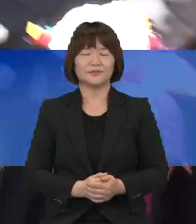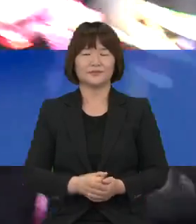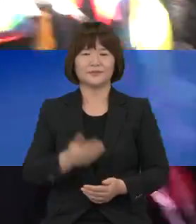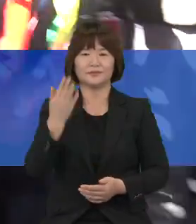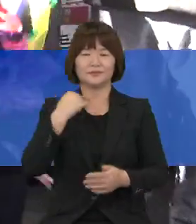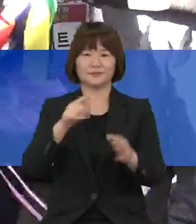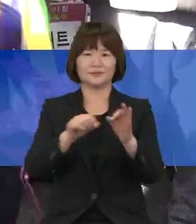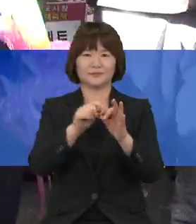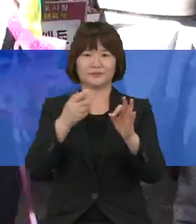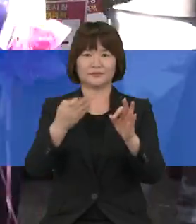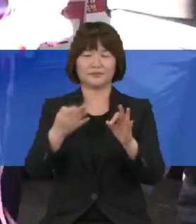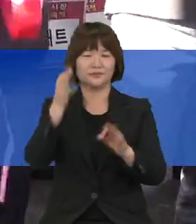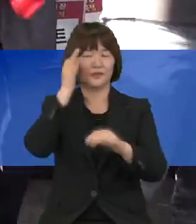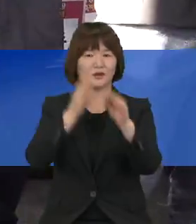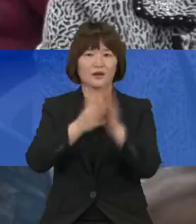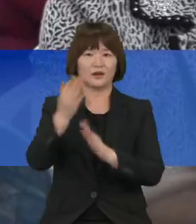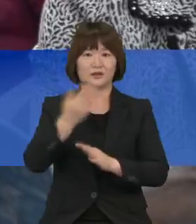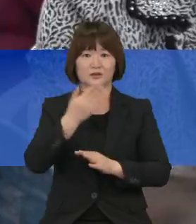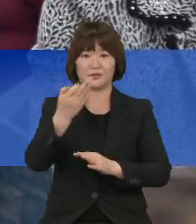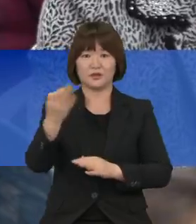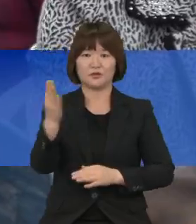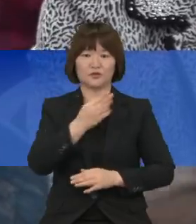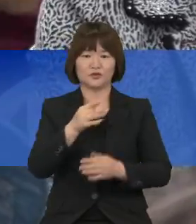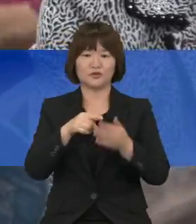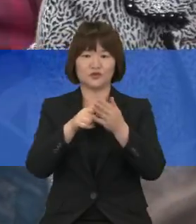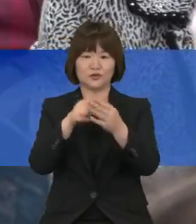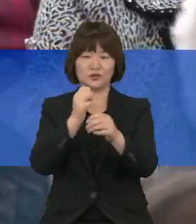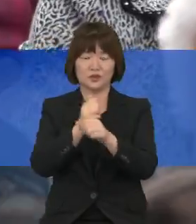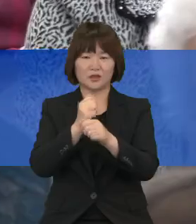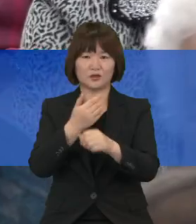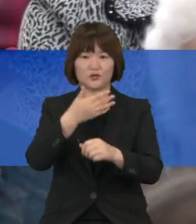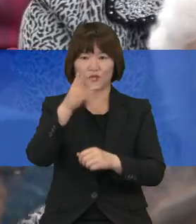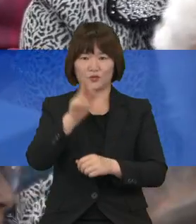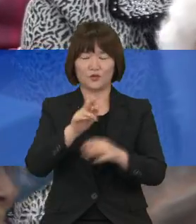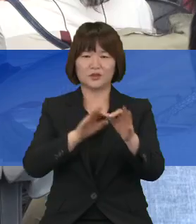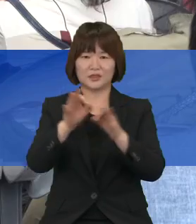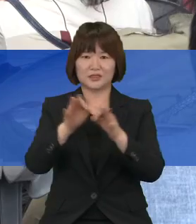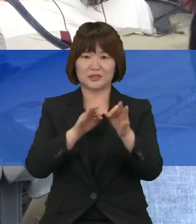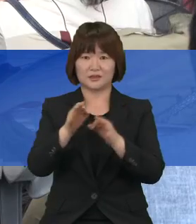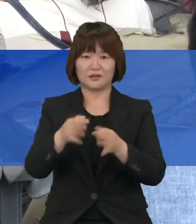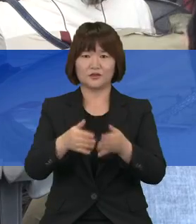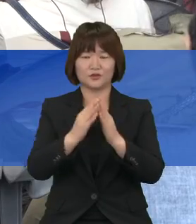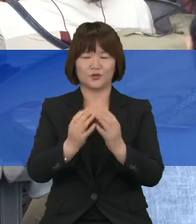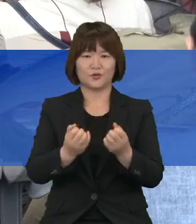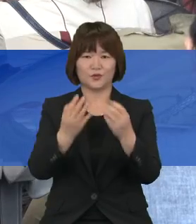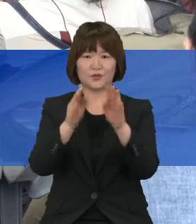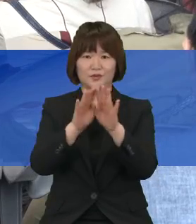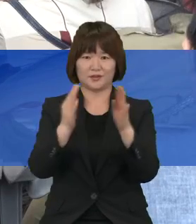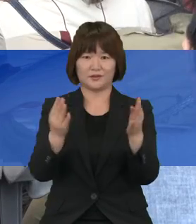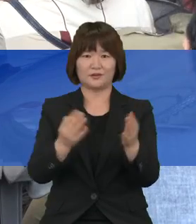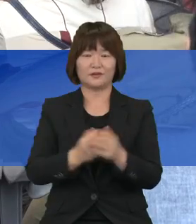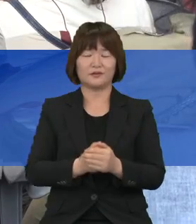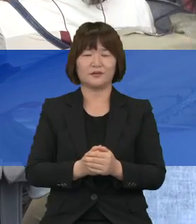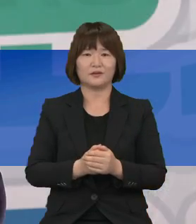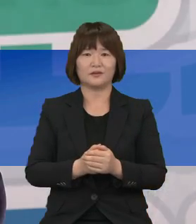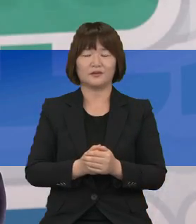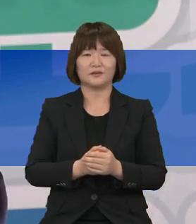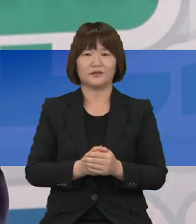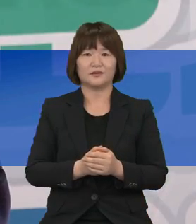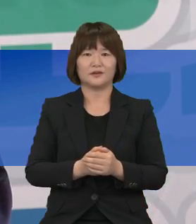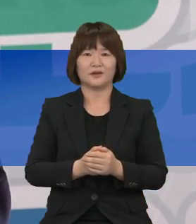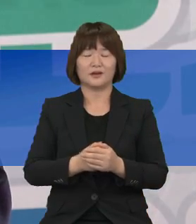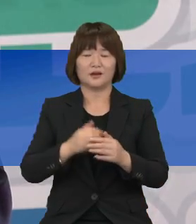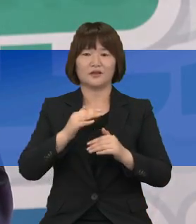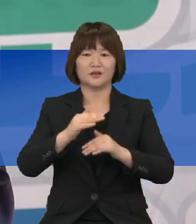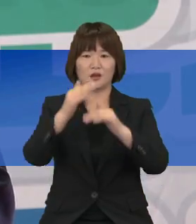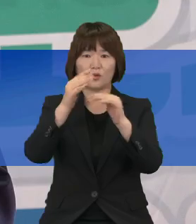지난 14일 포항시는 2014년부터 추진한 구룡포시장 아케이드 공사 준공식을 가졌습니다. 이날 준공식은